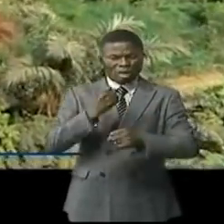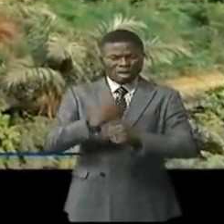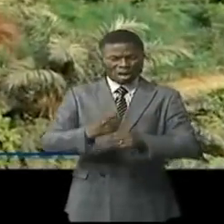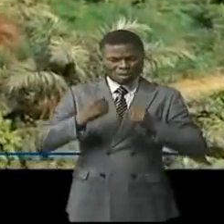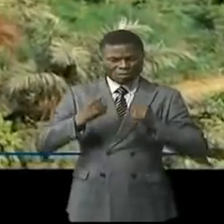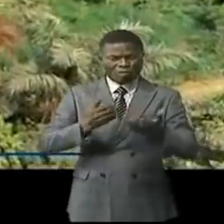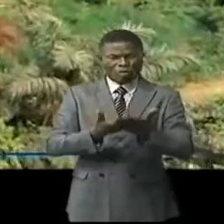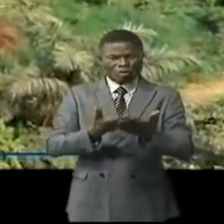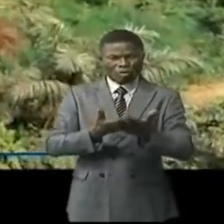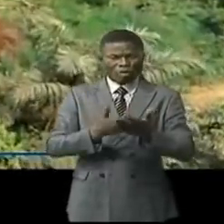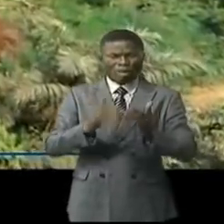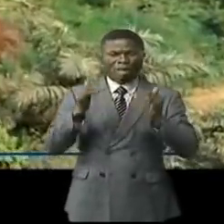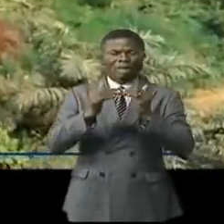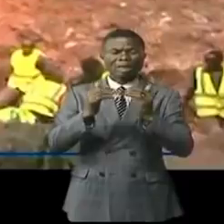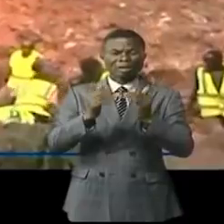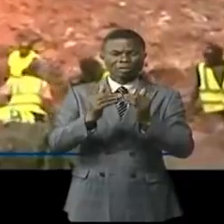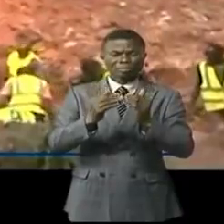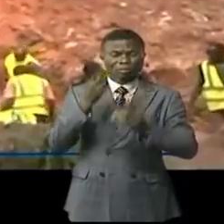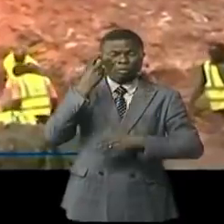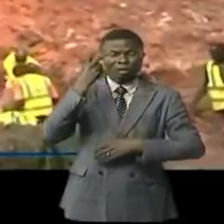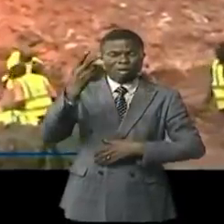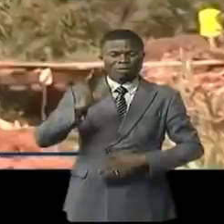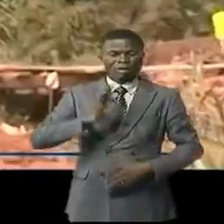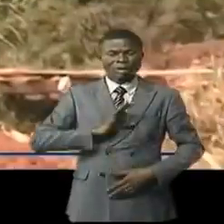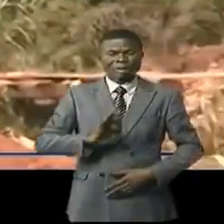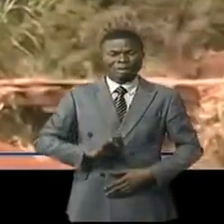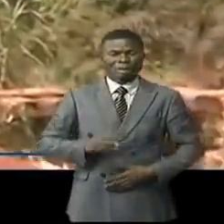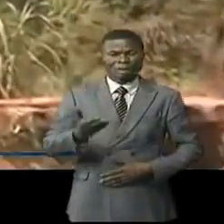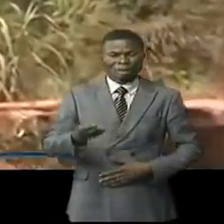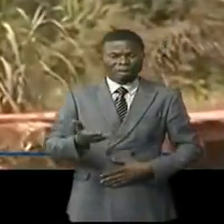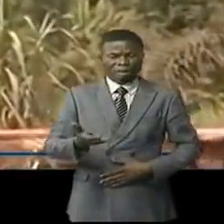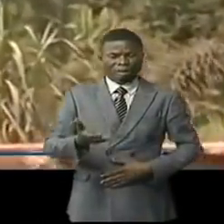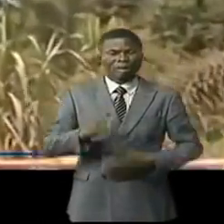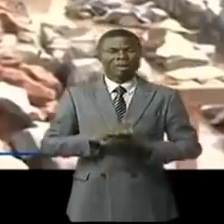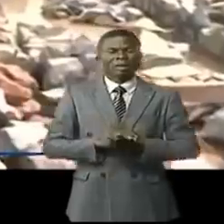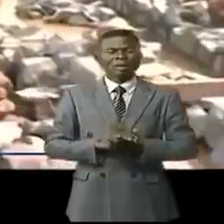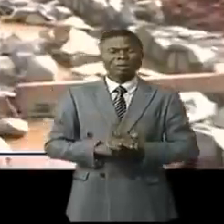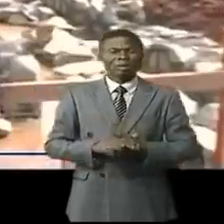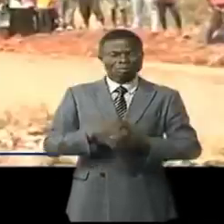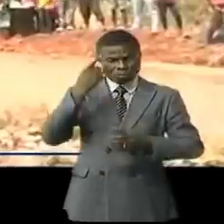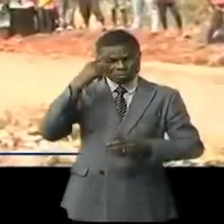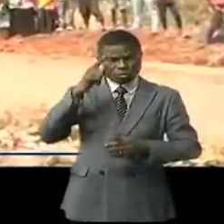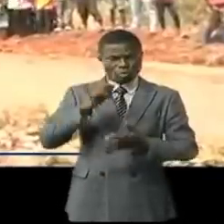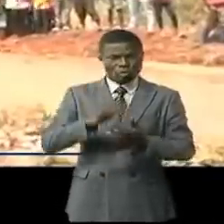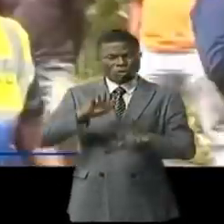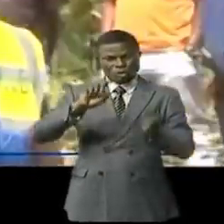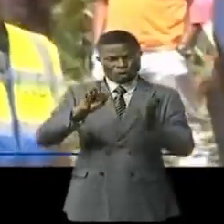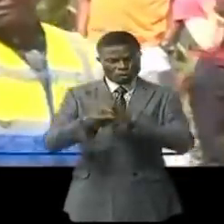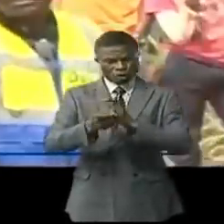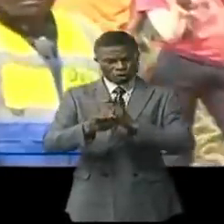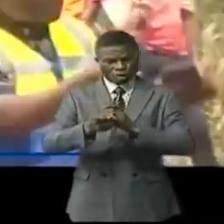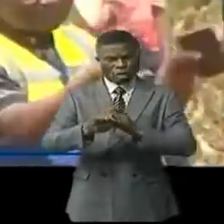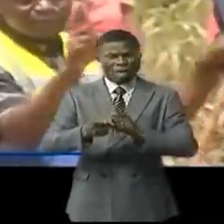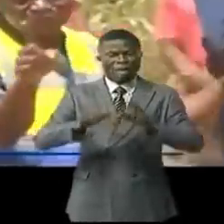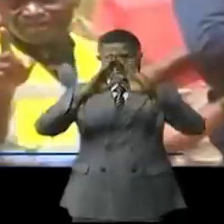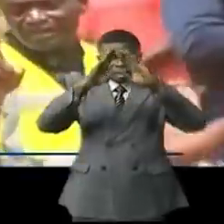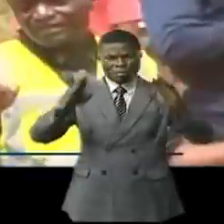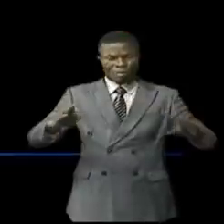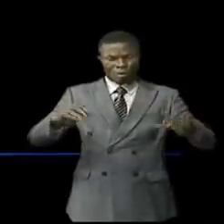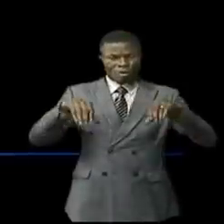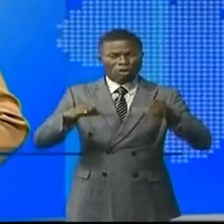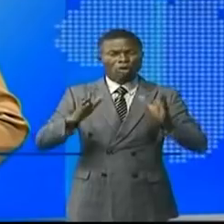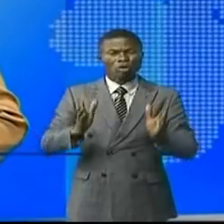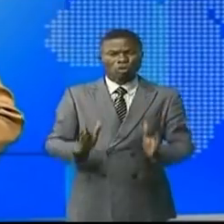entité, conformément à la vision du chef de l'État Félix-Antoine Tshisekedi sur l'amélioration de l'habitat du